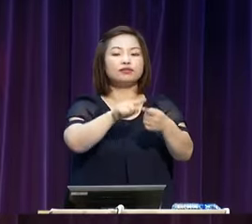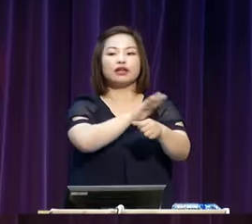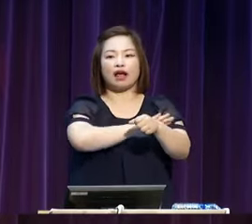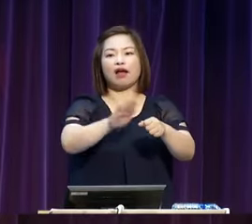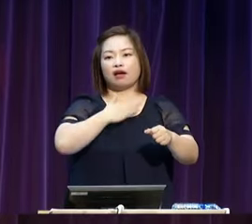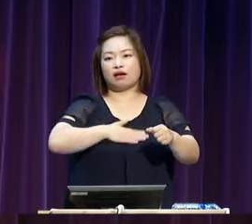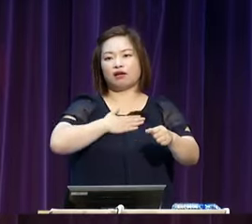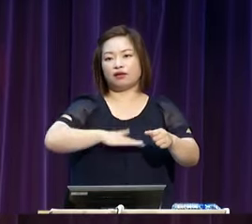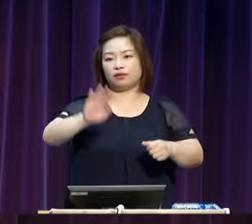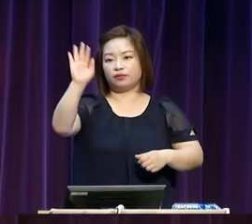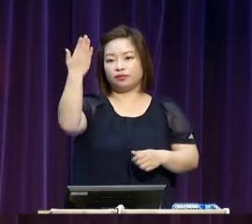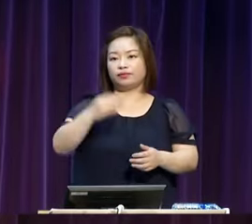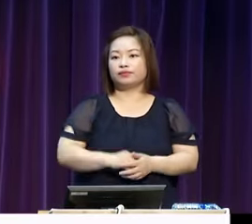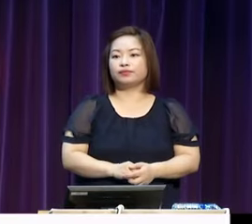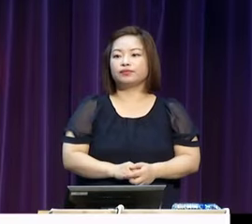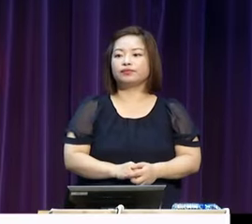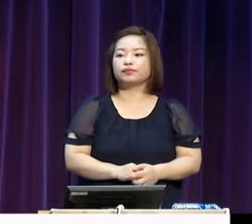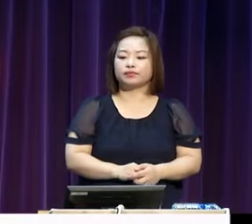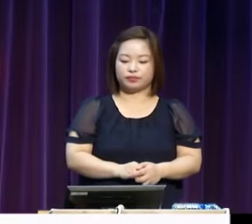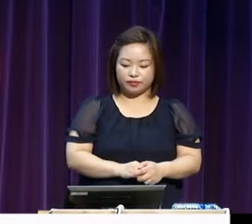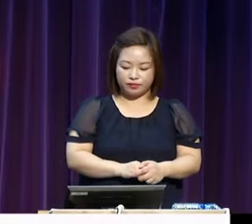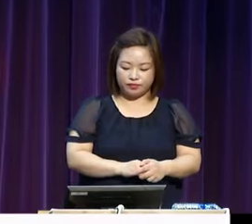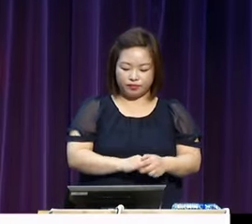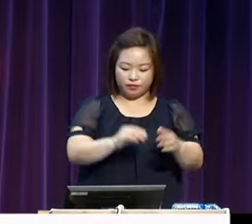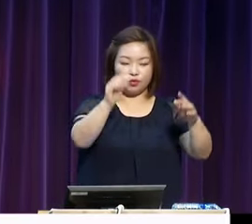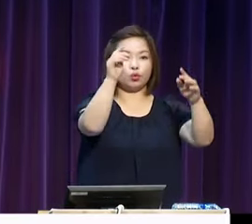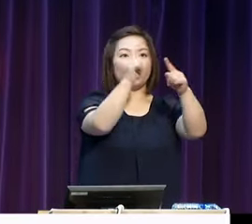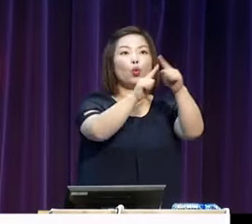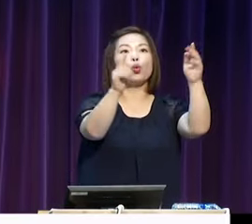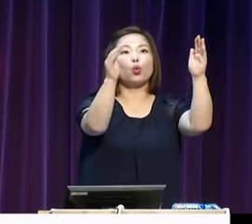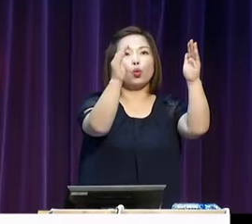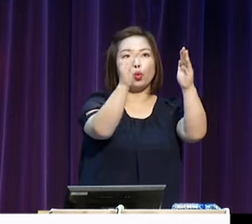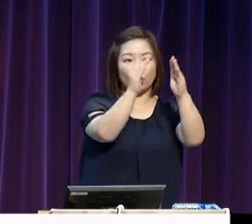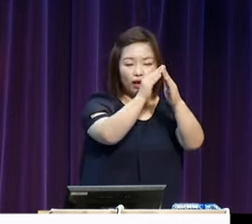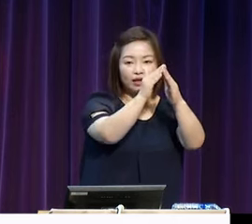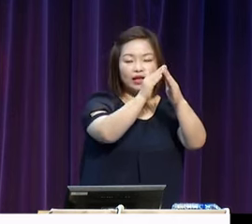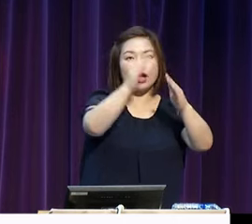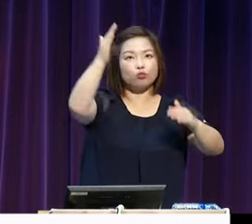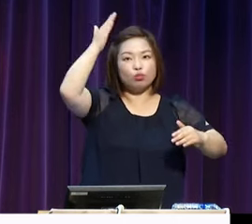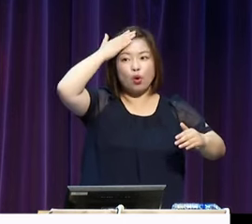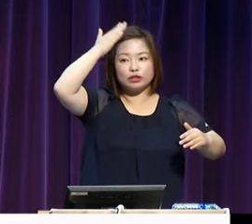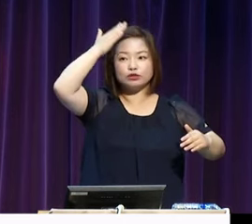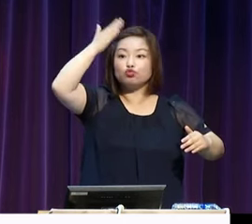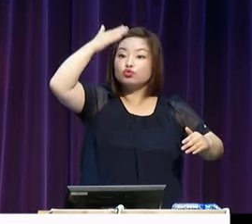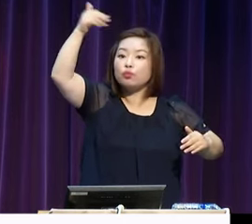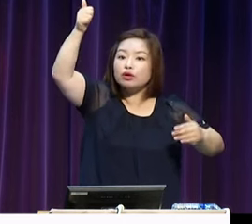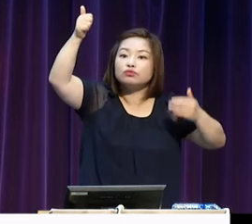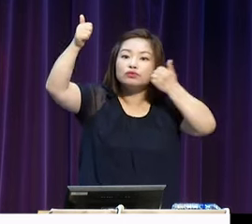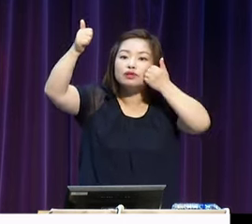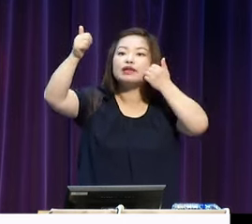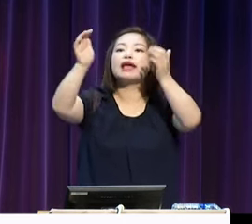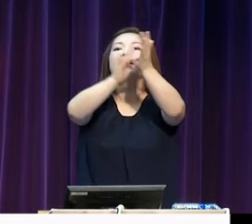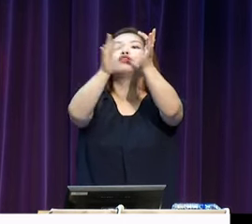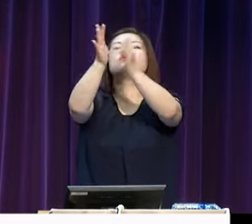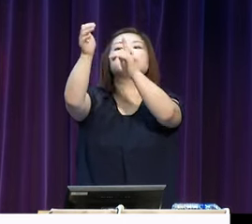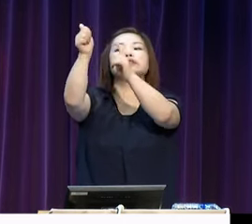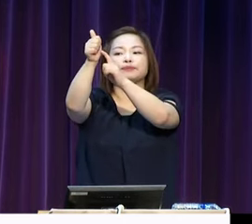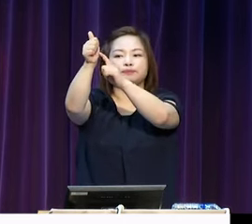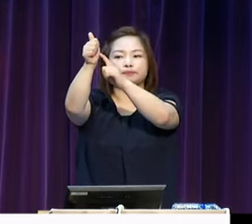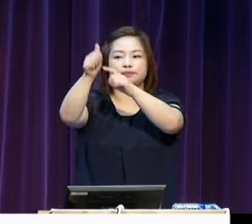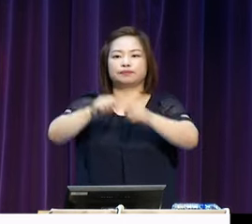거예요. 자, 교회는 예수님의 머리, 그 사람의 머리를 예수님이라고 설명을